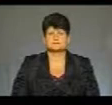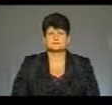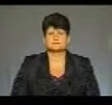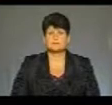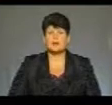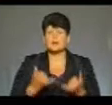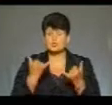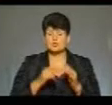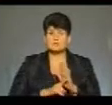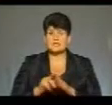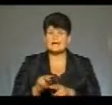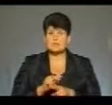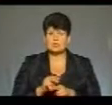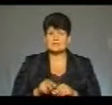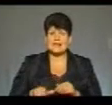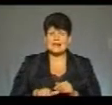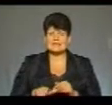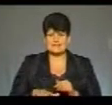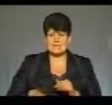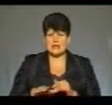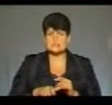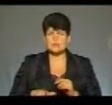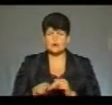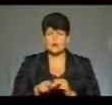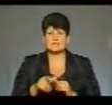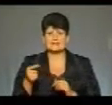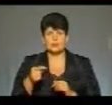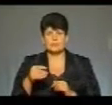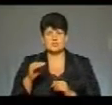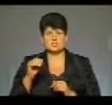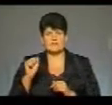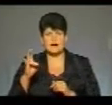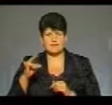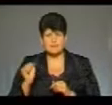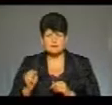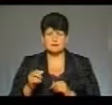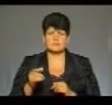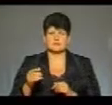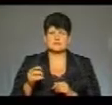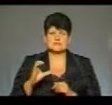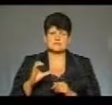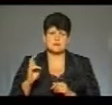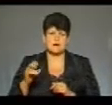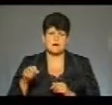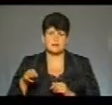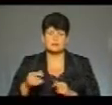Сьогодні розпочали ремонт на ділянці дороги Тернопіль-Жванець у Скалаті під Волочиського району. Про це нам сьогодні повідомив